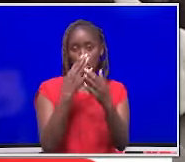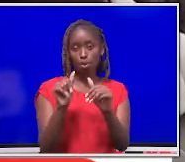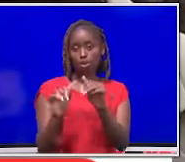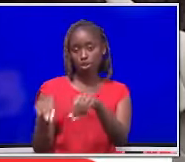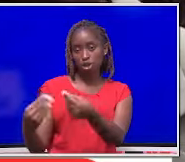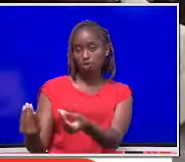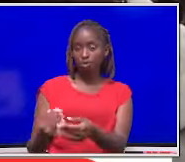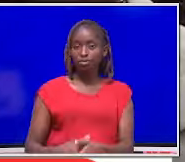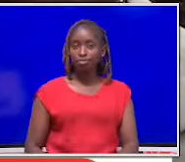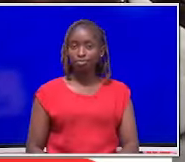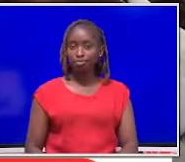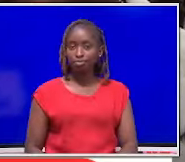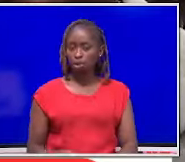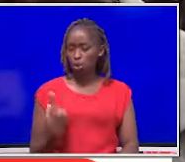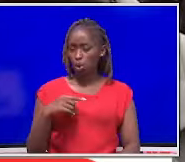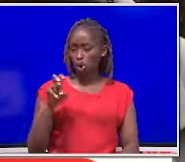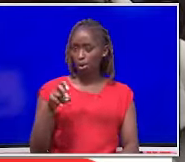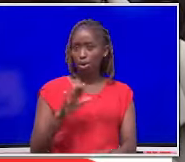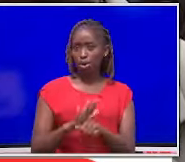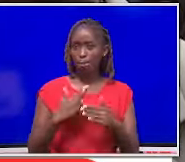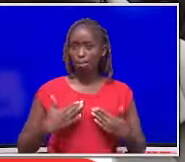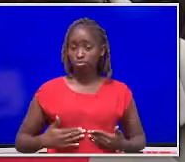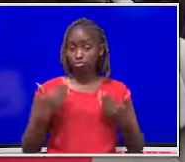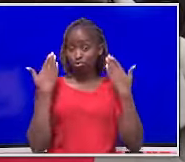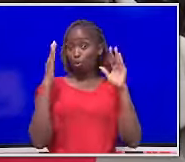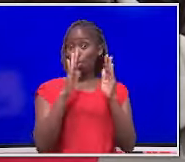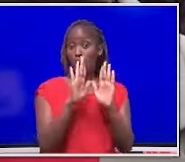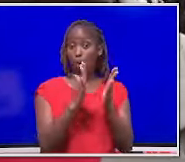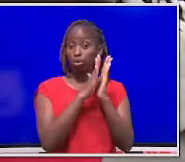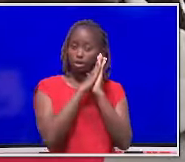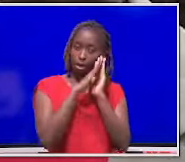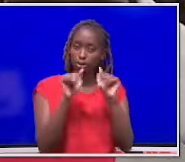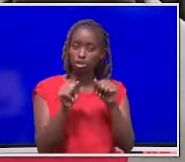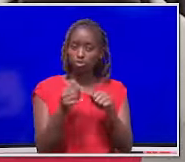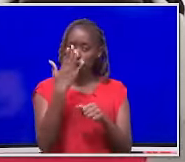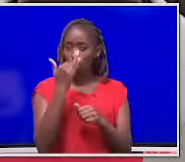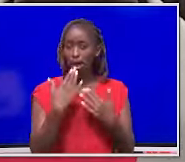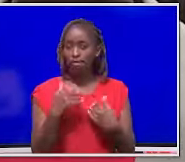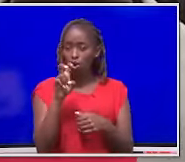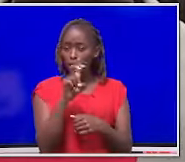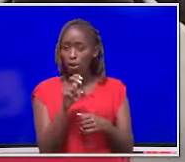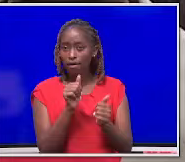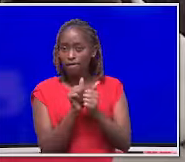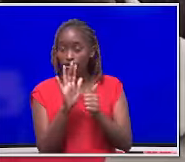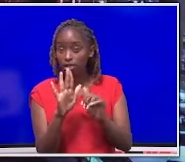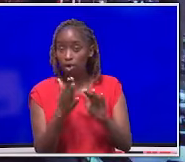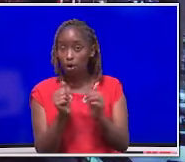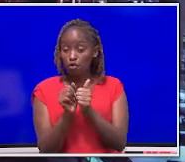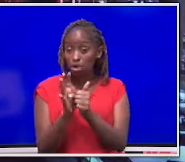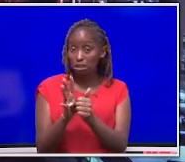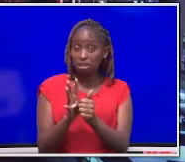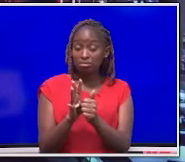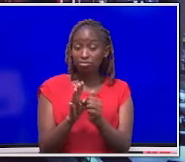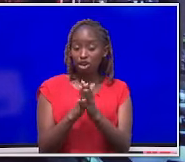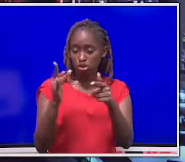mingi. Sijui venye tutalala juu. Umeona hiyo maiti. Maiti kaa 10 ama 15 na weni mtu normal.